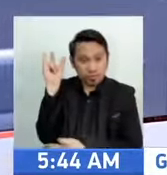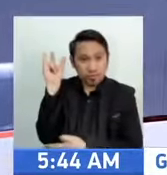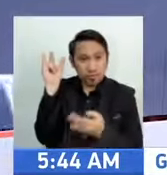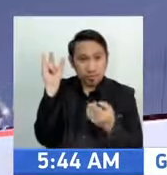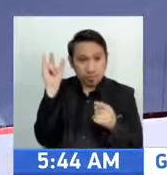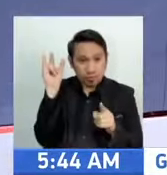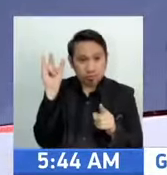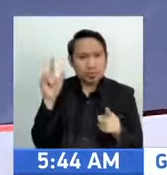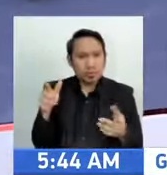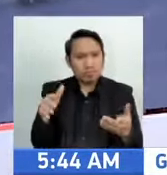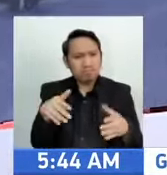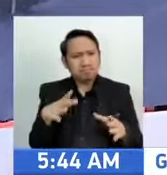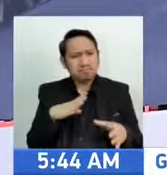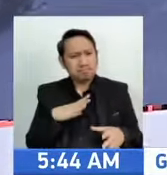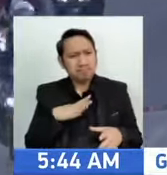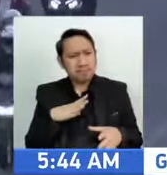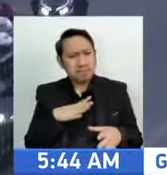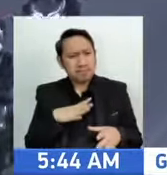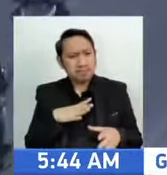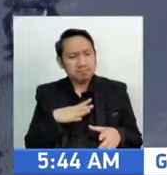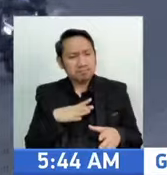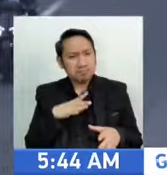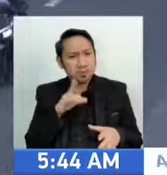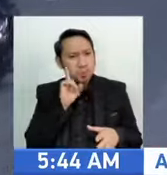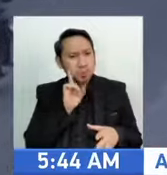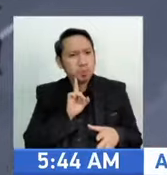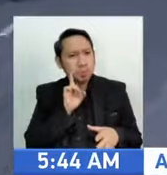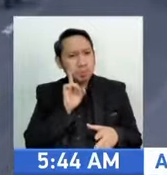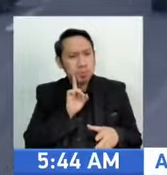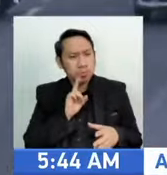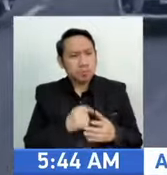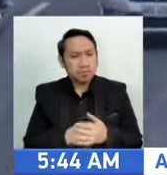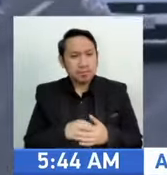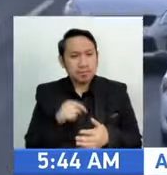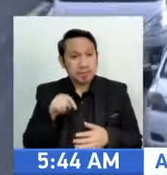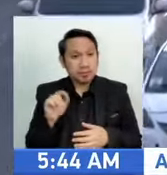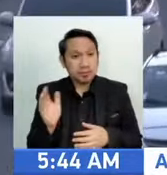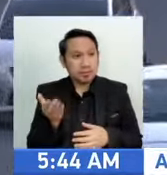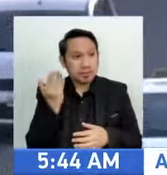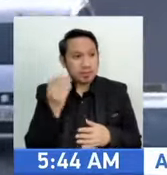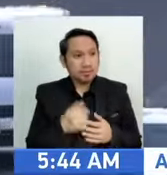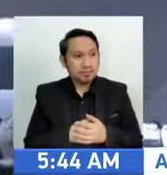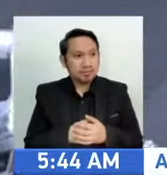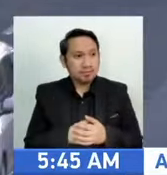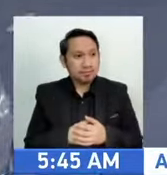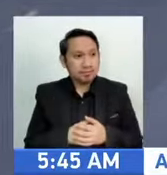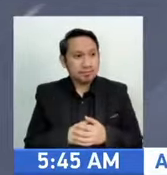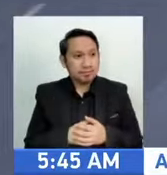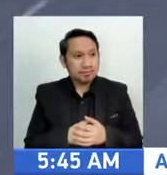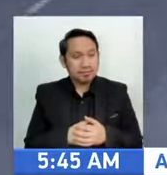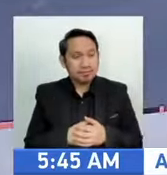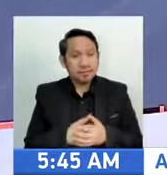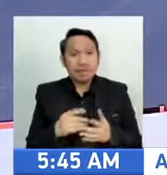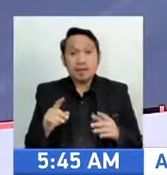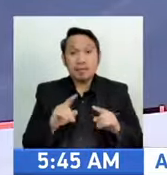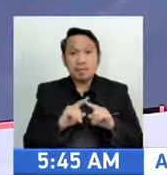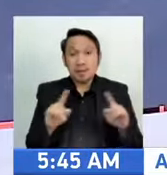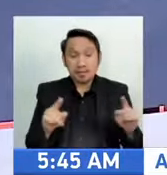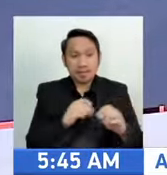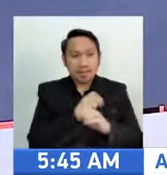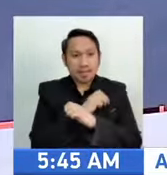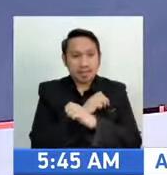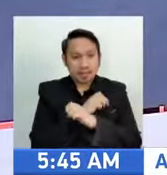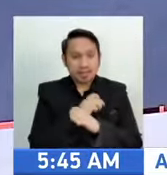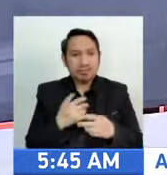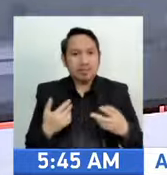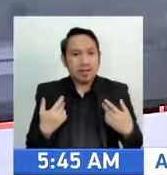dali ng trapiko as of 5:44 this morning. Pero sa mga daraan naman sa EDSA, narito ang sitwasyon